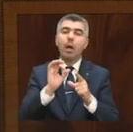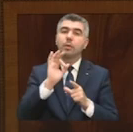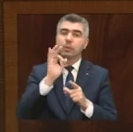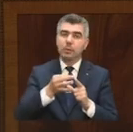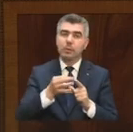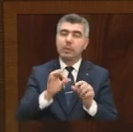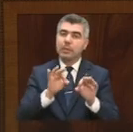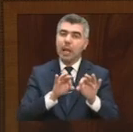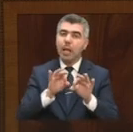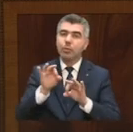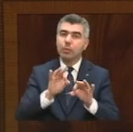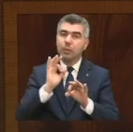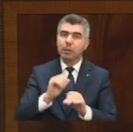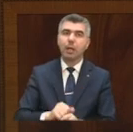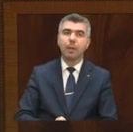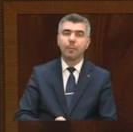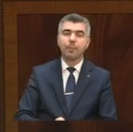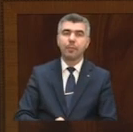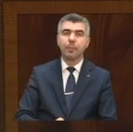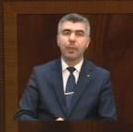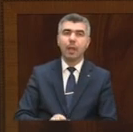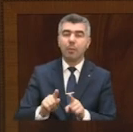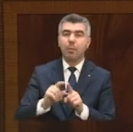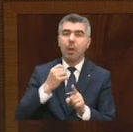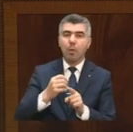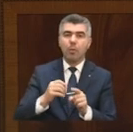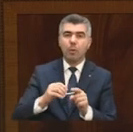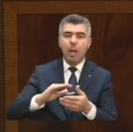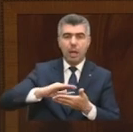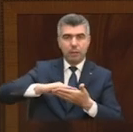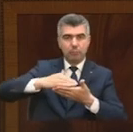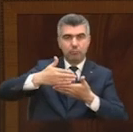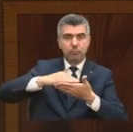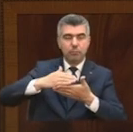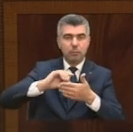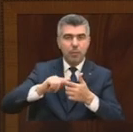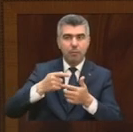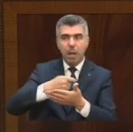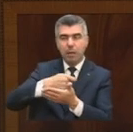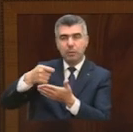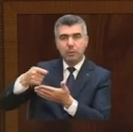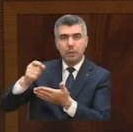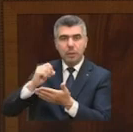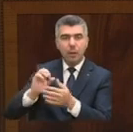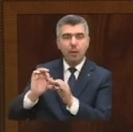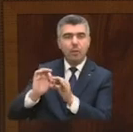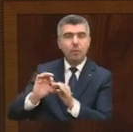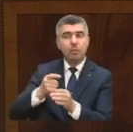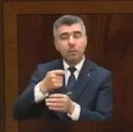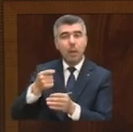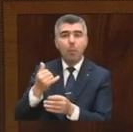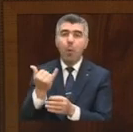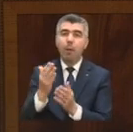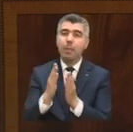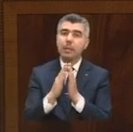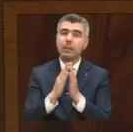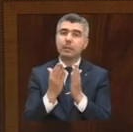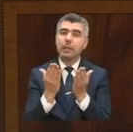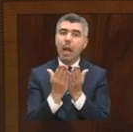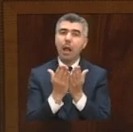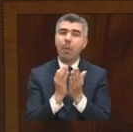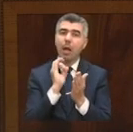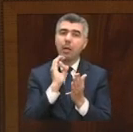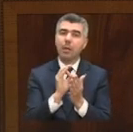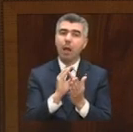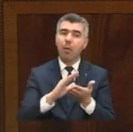ما خاصهاش تكون يعني كنجيب له اورديناتور ونعطيه يعني التجهيزات باش يمكننا نوصلوا